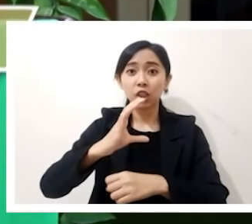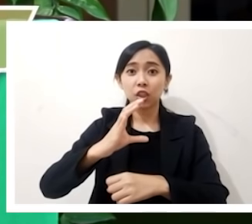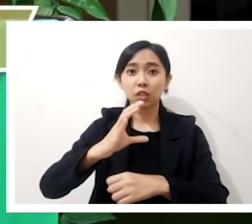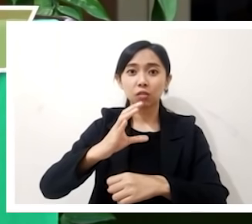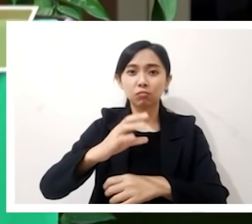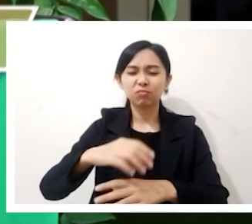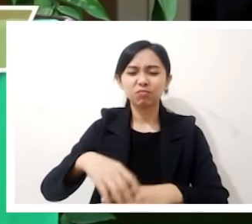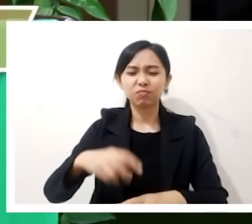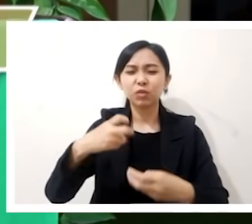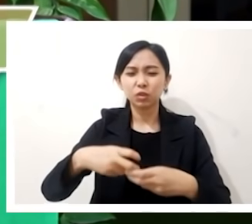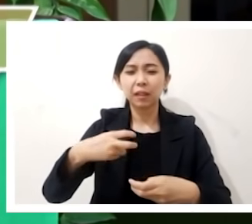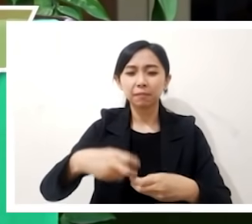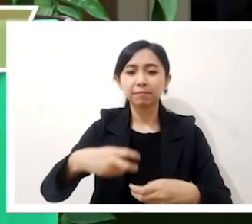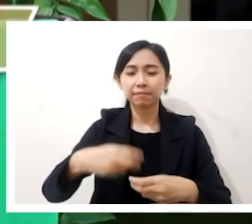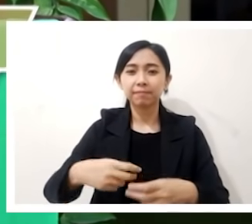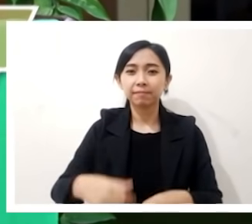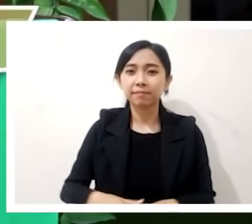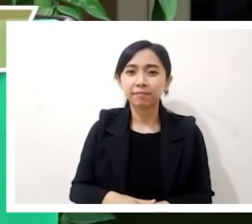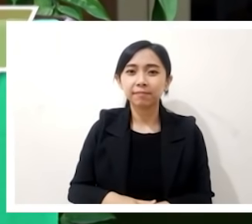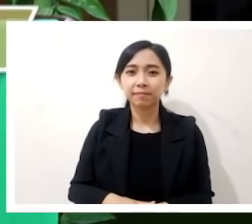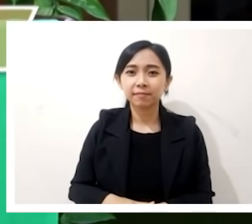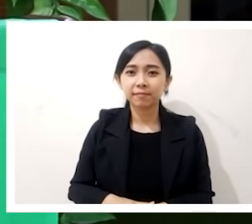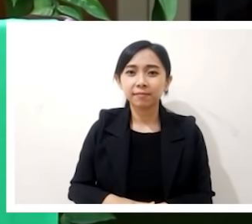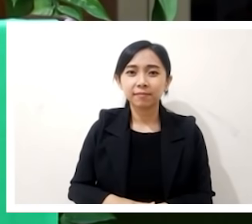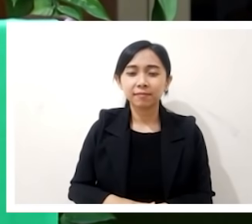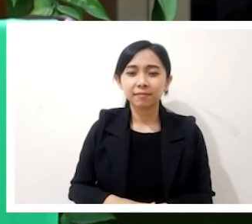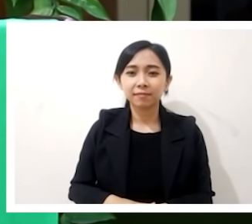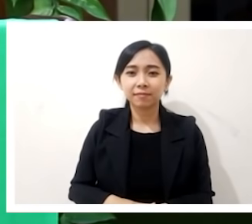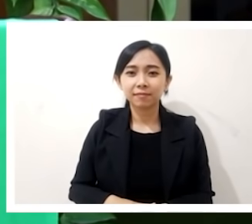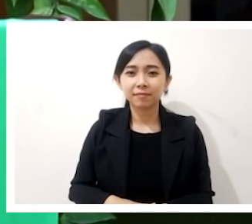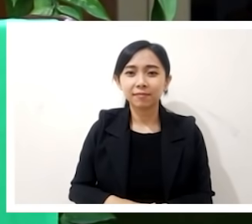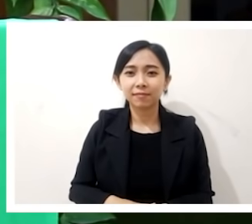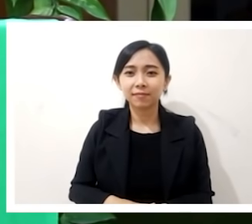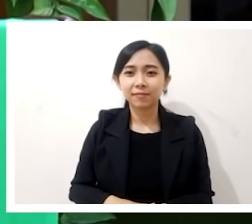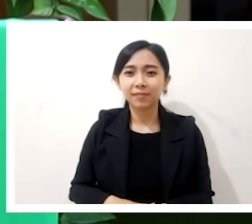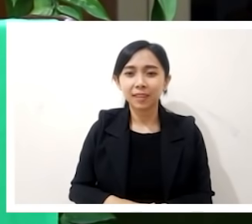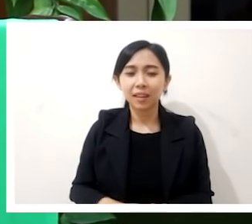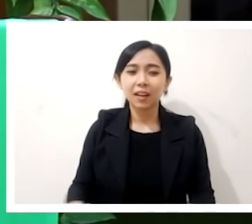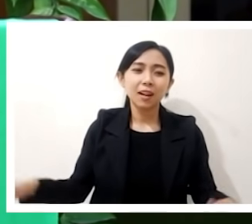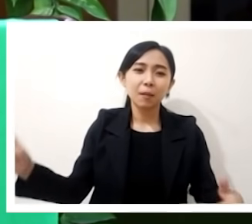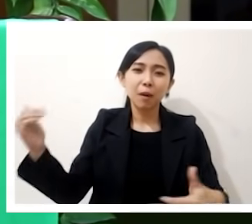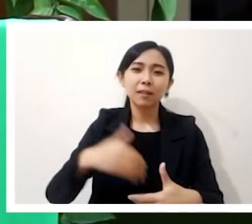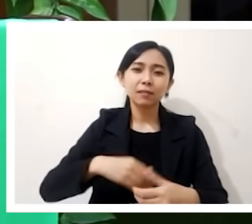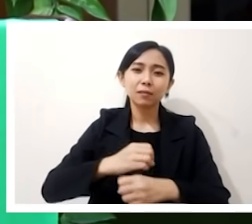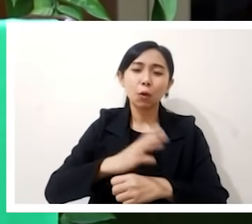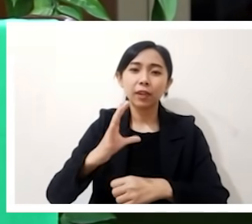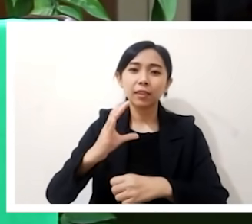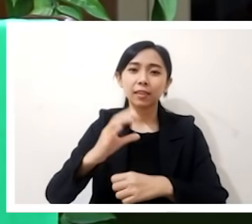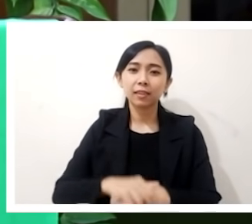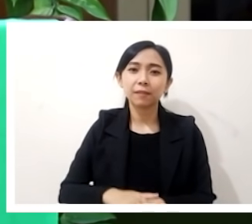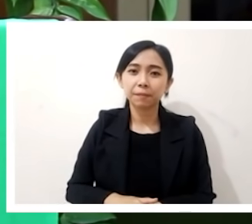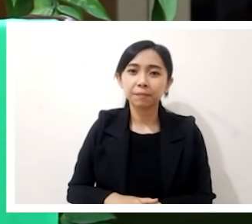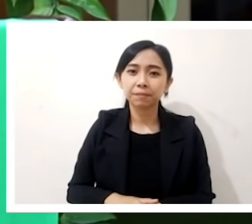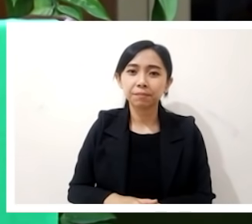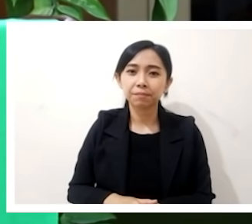COVID-19. Seluruh aspek kehidupan dihantam begitu keras oleh pandemi ini. Tak satu pun